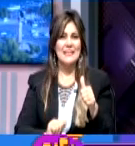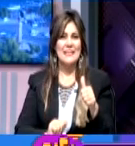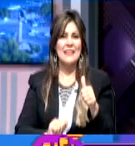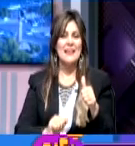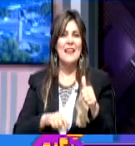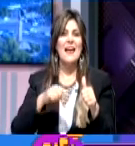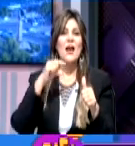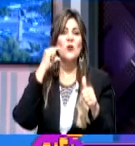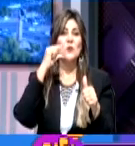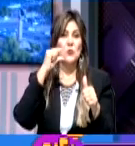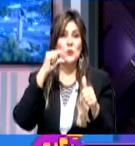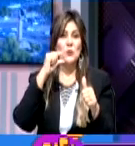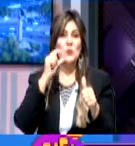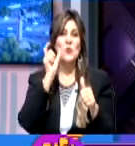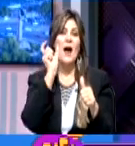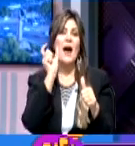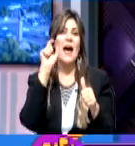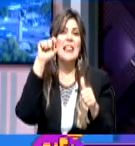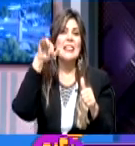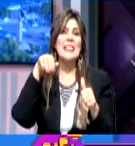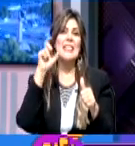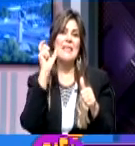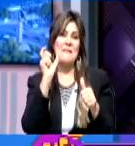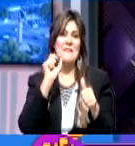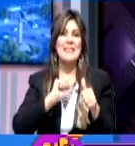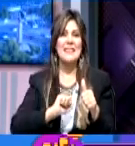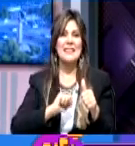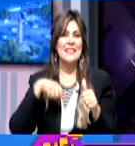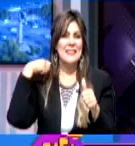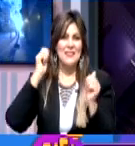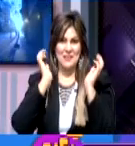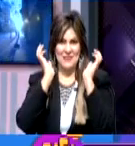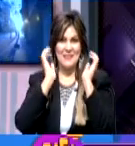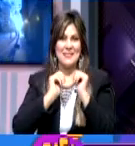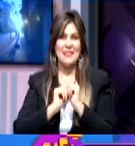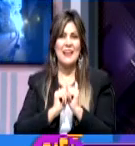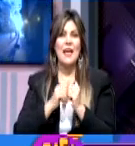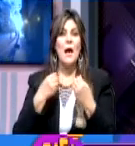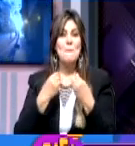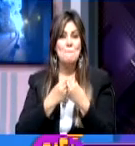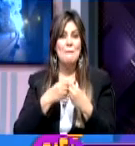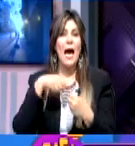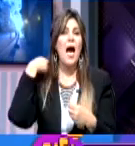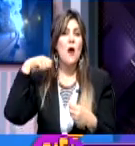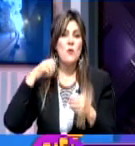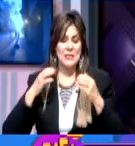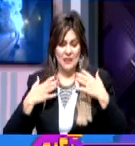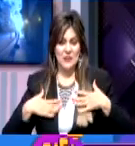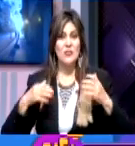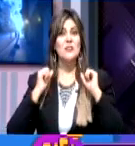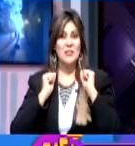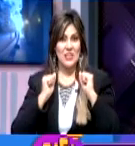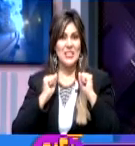الوزيرة مع وزارة الصحة هم متفقين على منظومة معينة لأن كله رقمي. أيوه. يعني بداية حياة ذوي الإعاقة أصلا